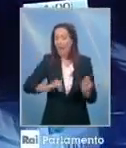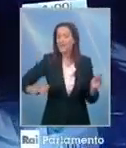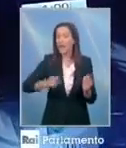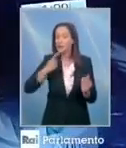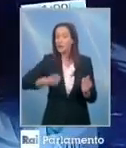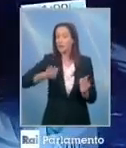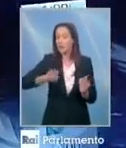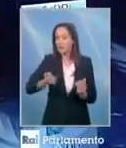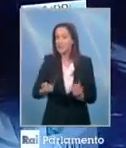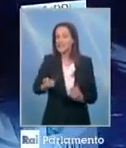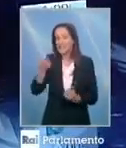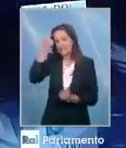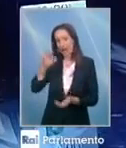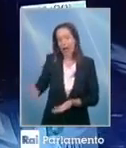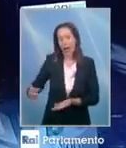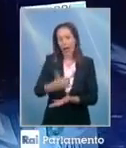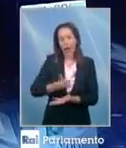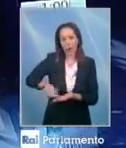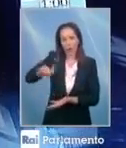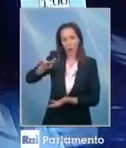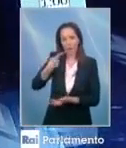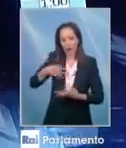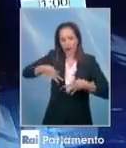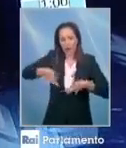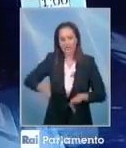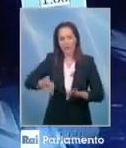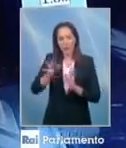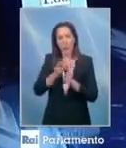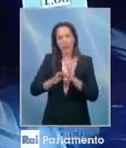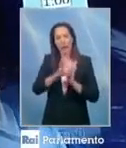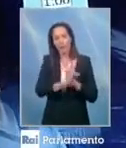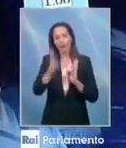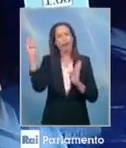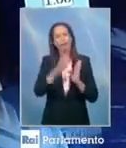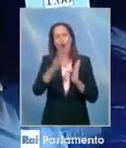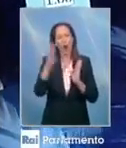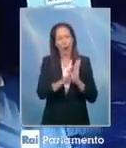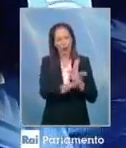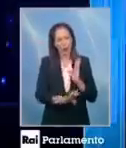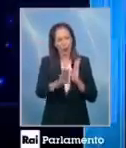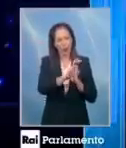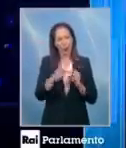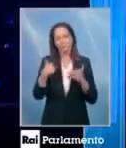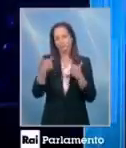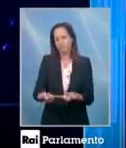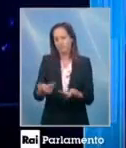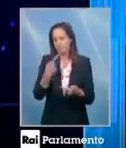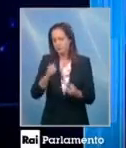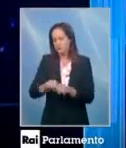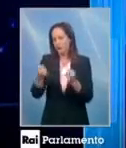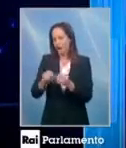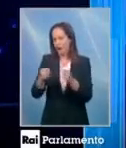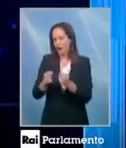fatto incassare di più allo Stato di quanto ha speso per rispettare i parametri folli dell'Unione Europea, hanno causato il dissesto idrogeologico che vediamo.